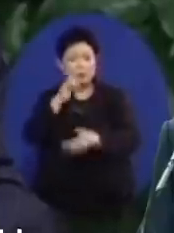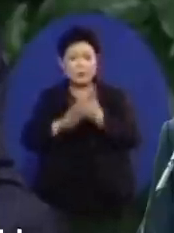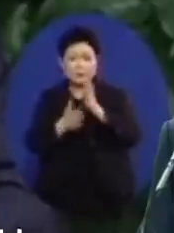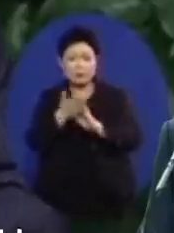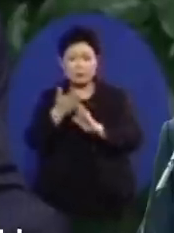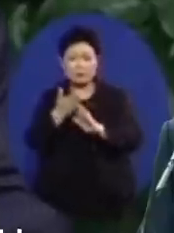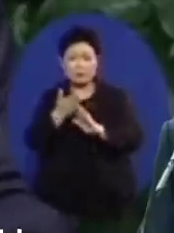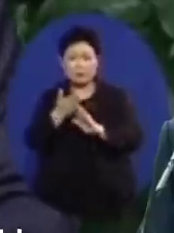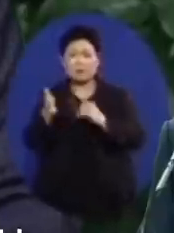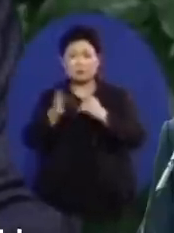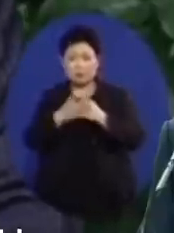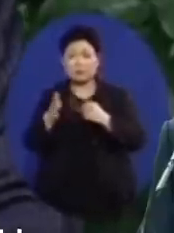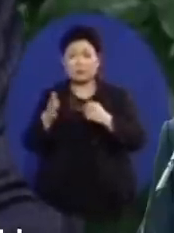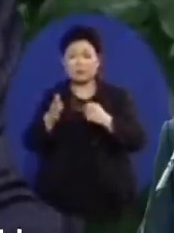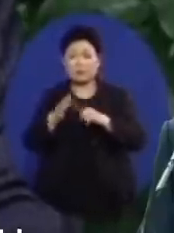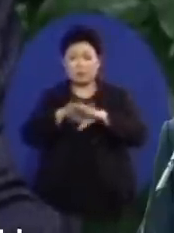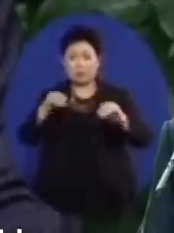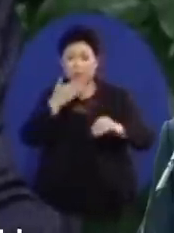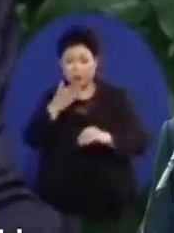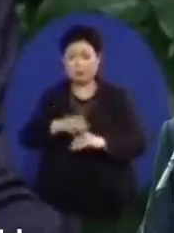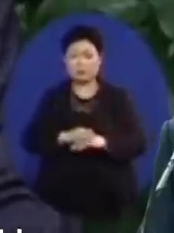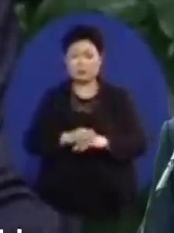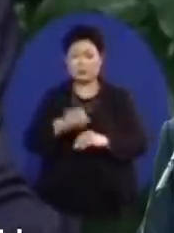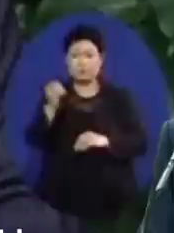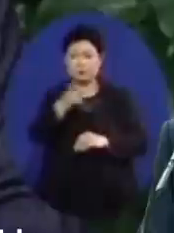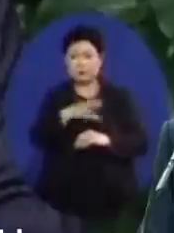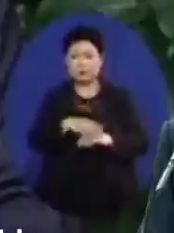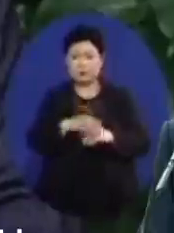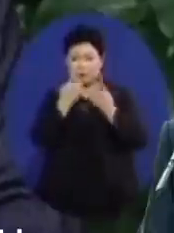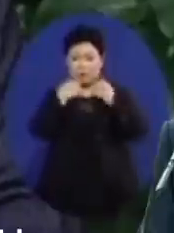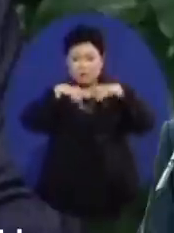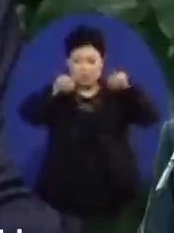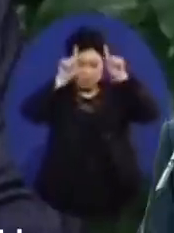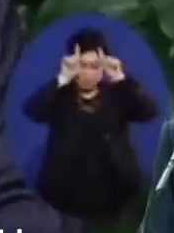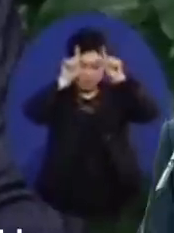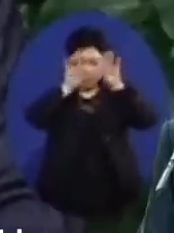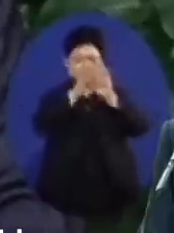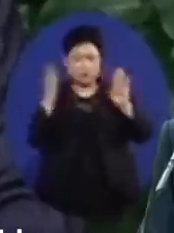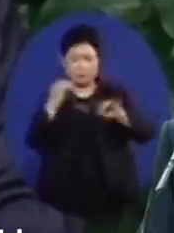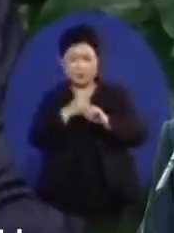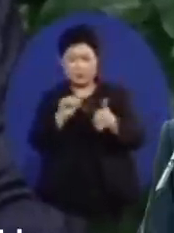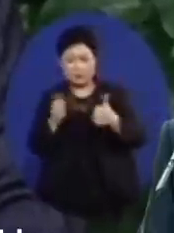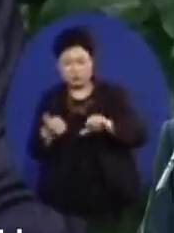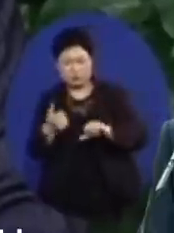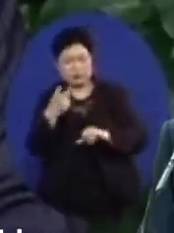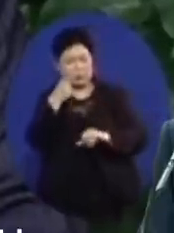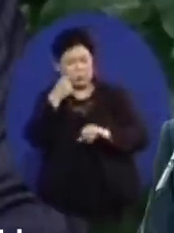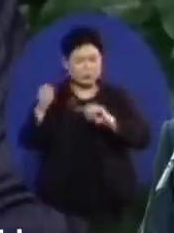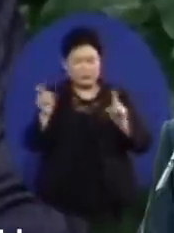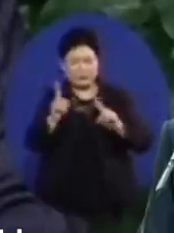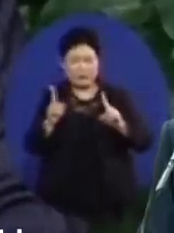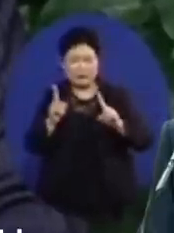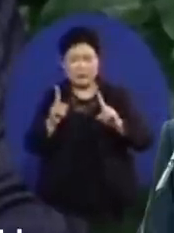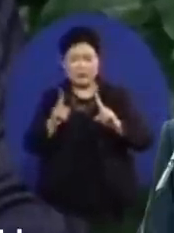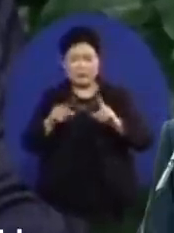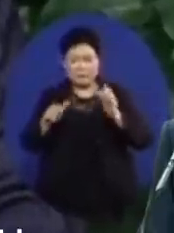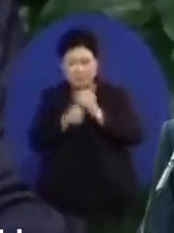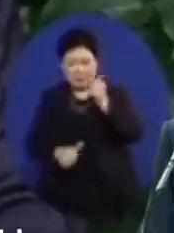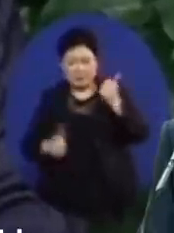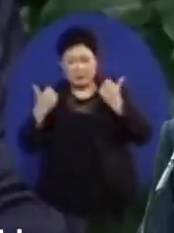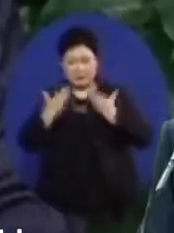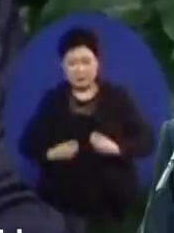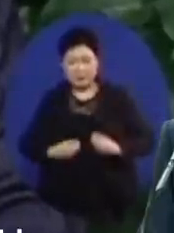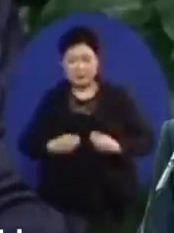닫아버립니다. 그리고 음부의 문을 엽니다. 죽는다, 못산다, 패배다, 절망이다,